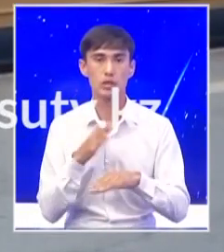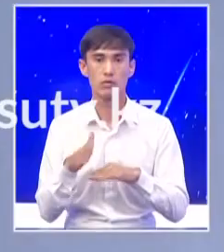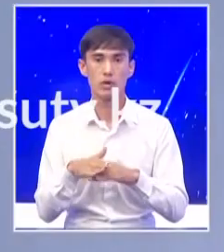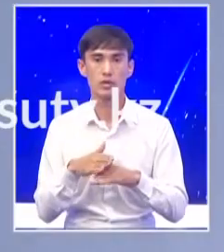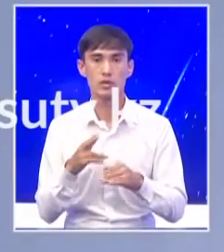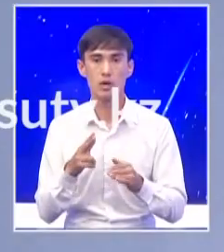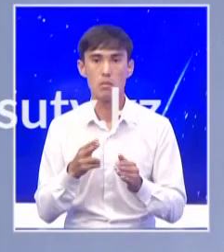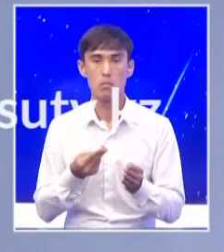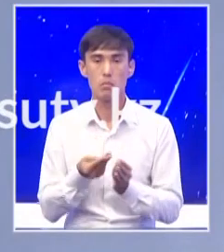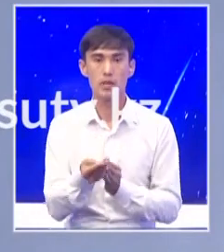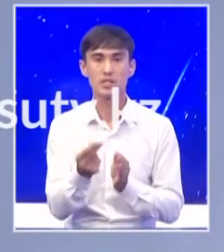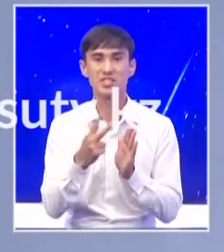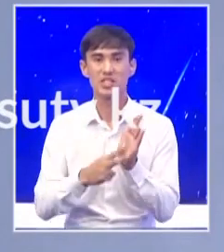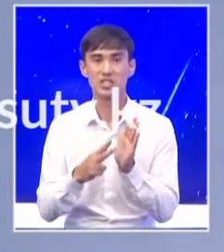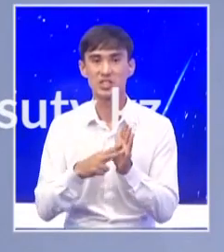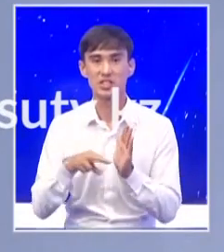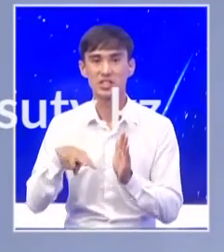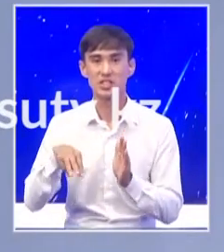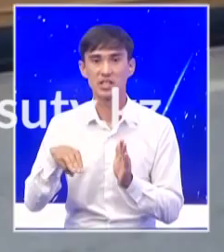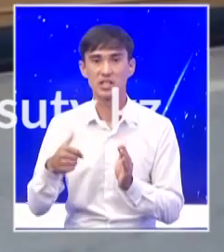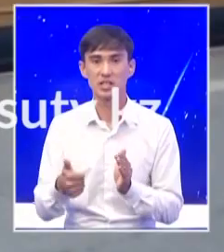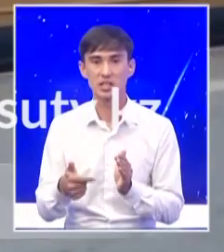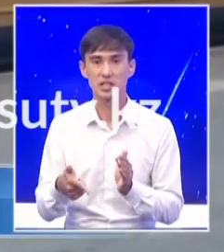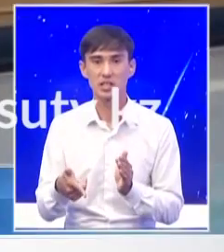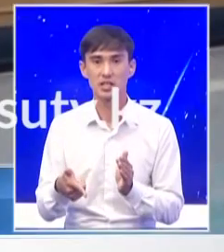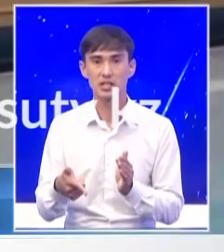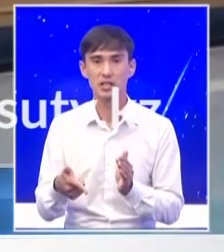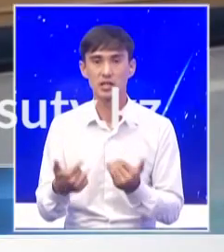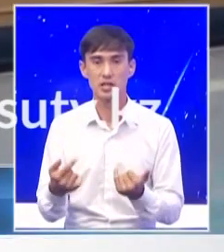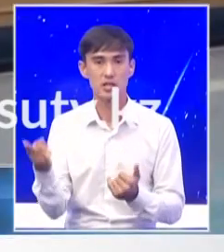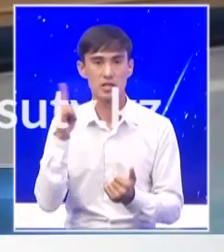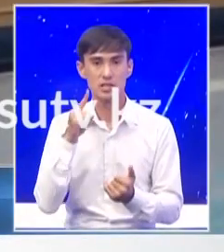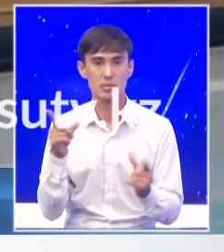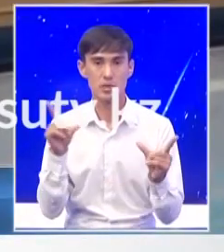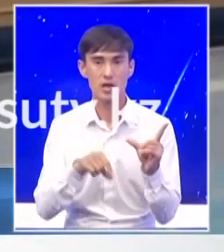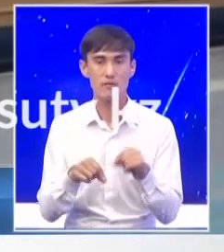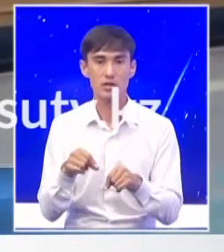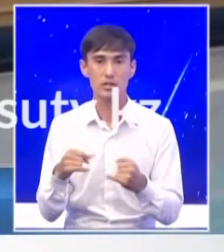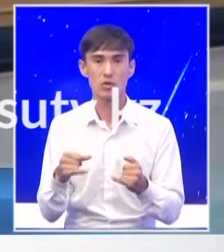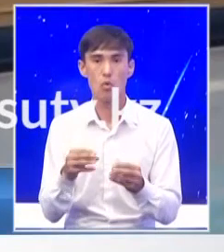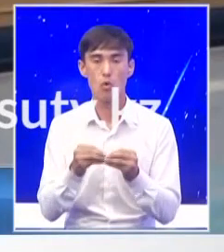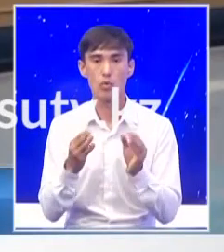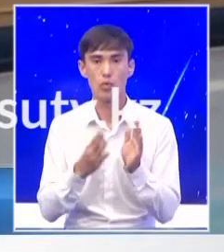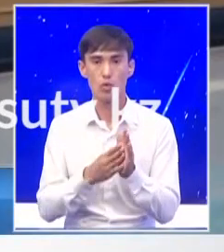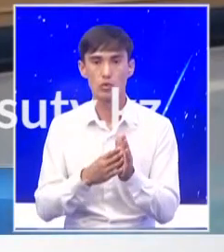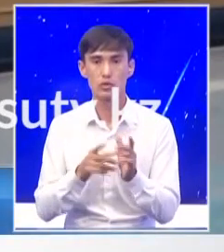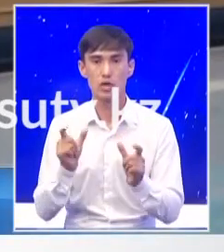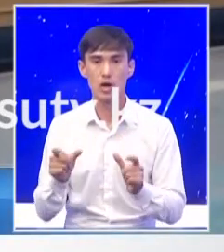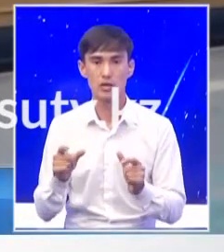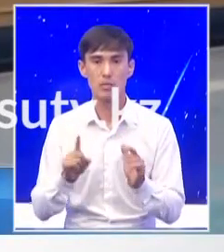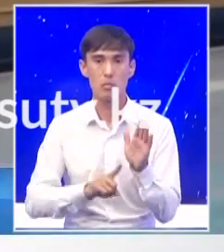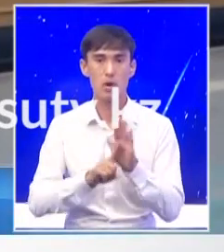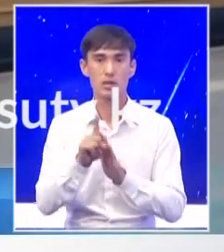Проездіміз 80 теңге. Енді-енді адамдар мына енді-енді естіп, енді-енді келіп атыр. 19 адам уже